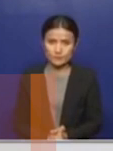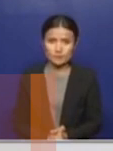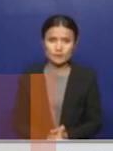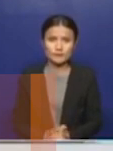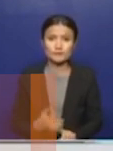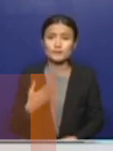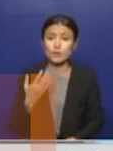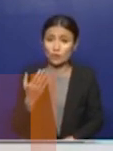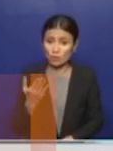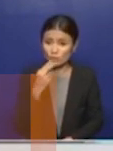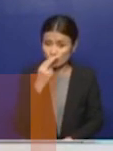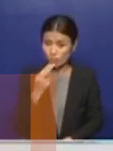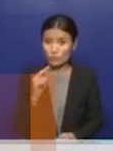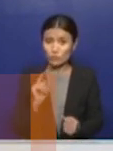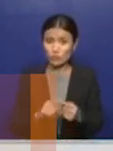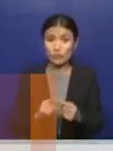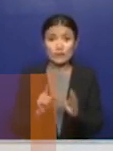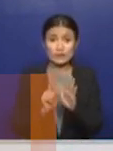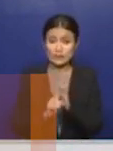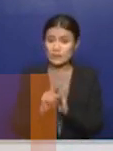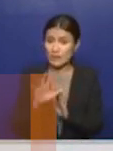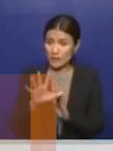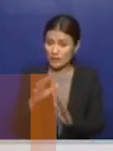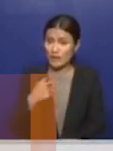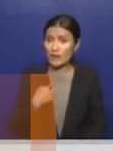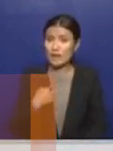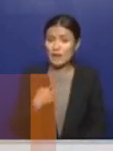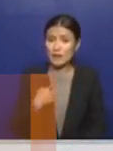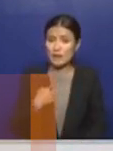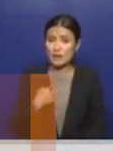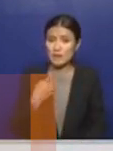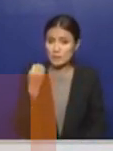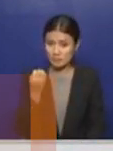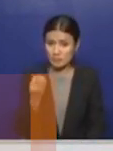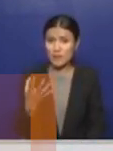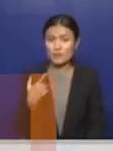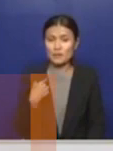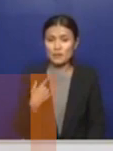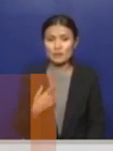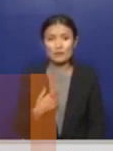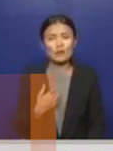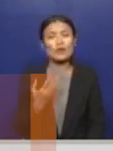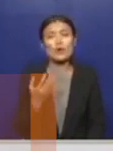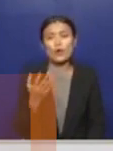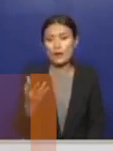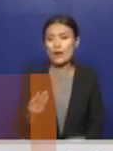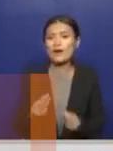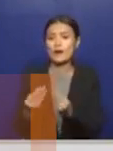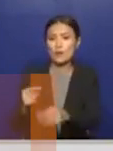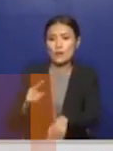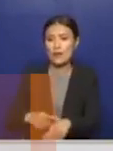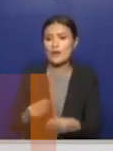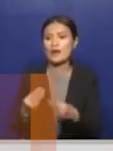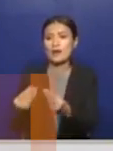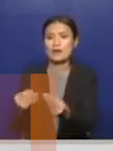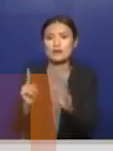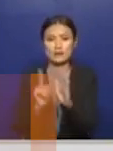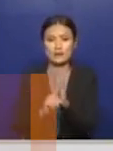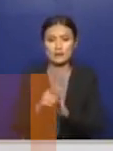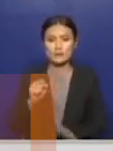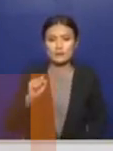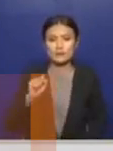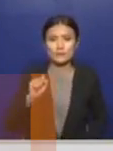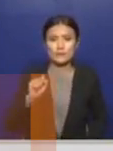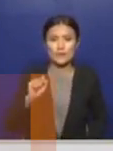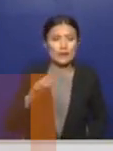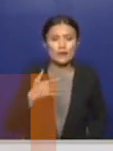ได้น้อยนะครับท่านวิโรจน์ ผมขออนุญาต เอาอย่างนี้แล้วกันนะครับผมขยายท่านเป็น10นาทีนะครับ ขอ15นาทีแทนผ